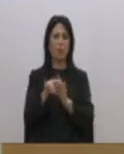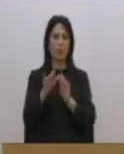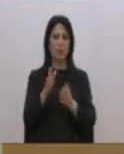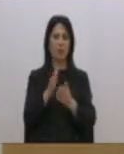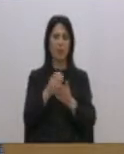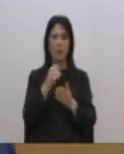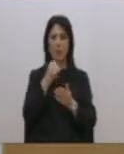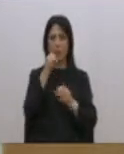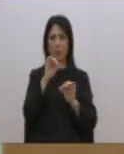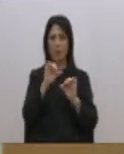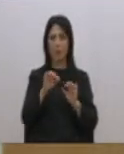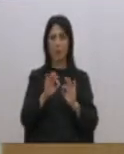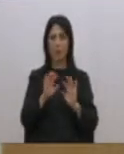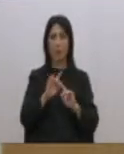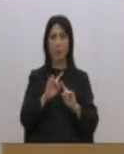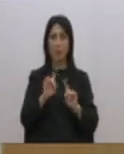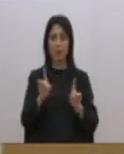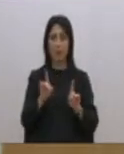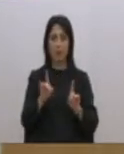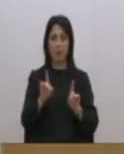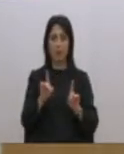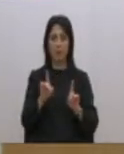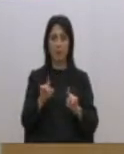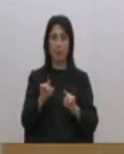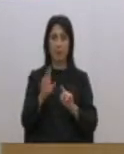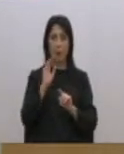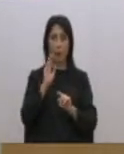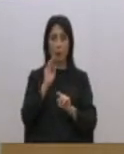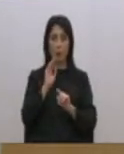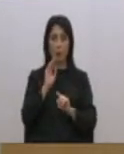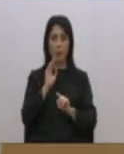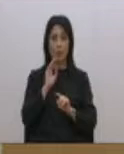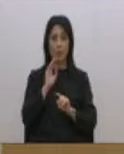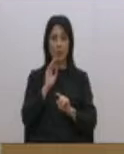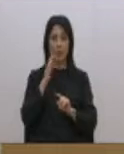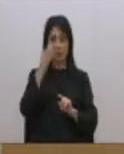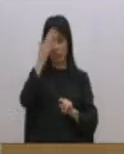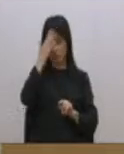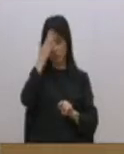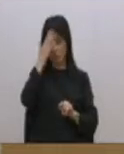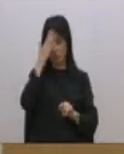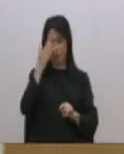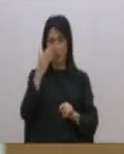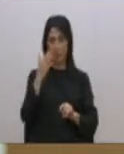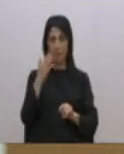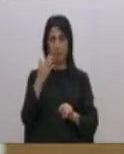madlo bizpormis, gamohato, amagram, hai, rodesac, nici.